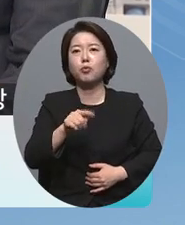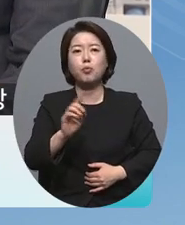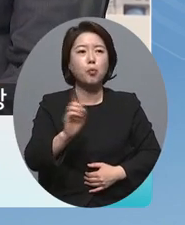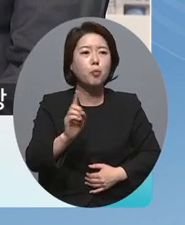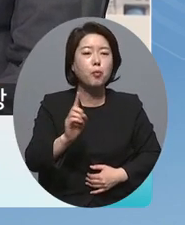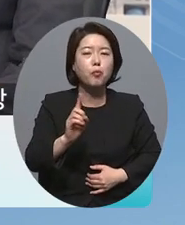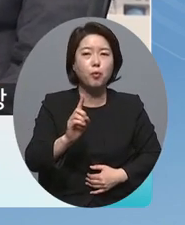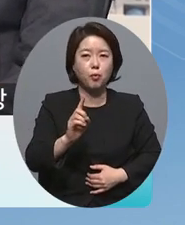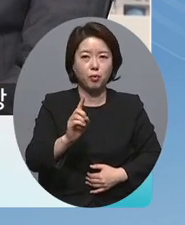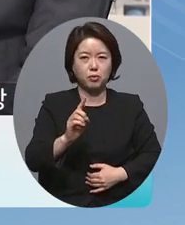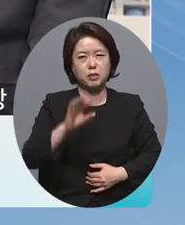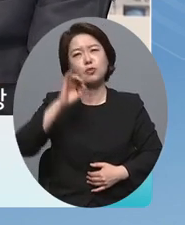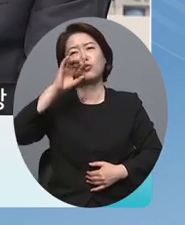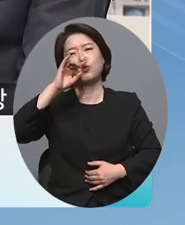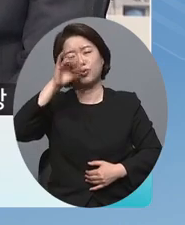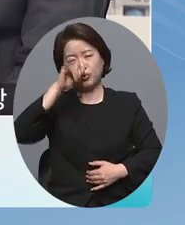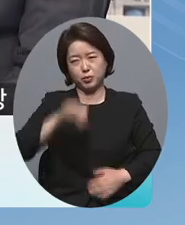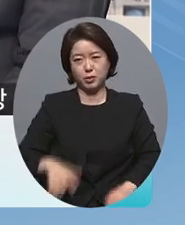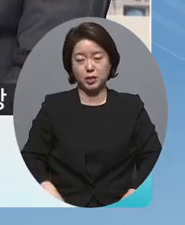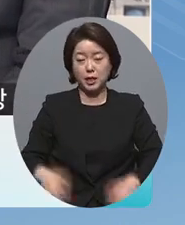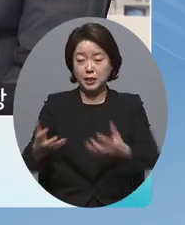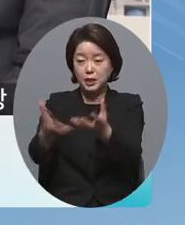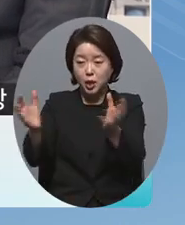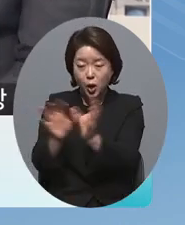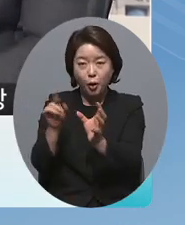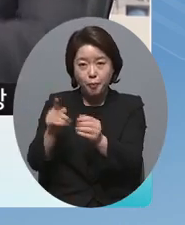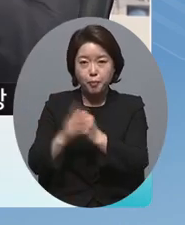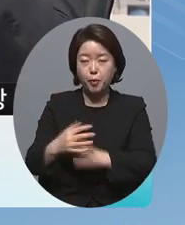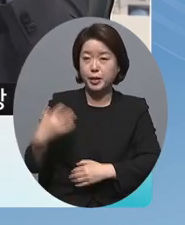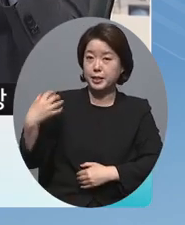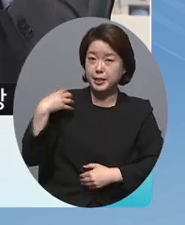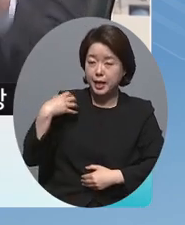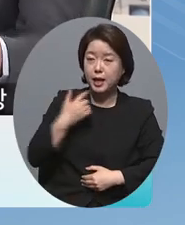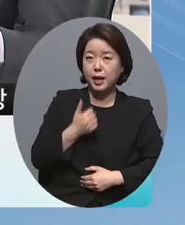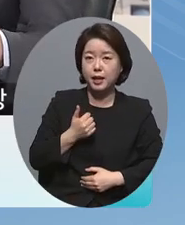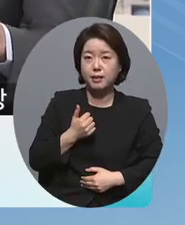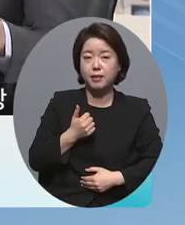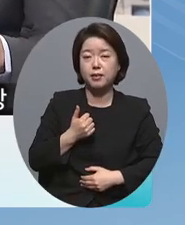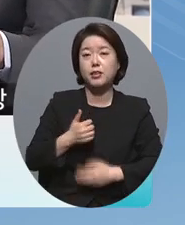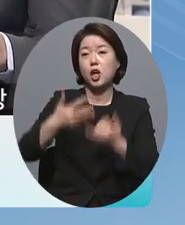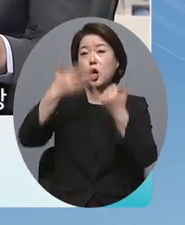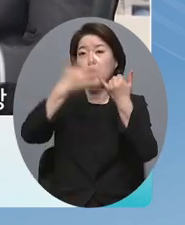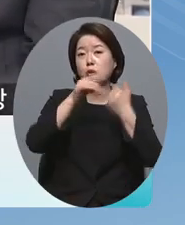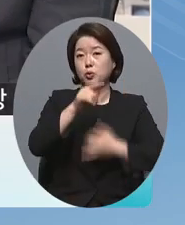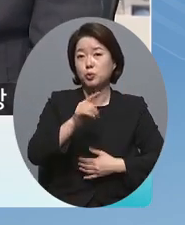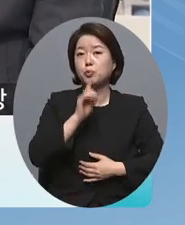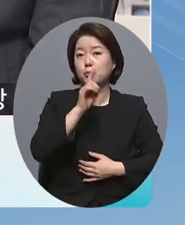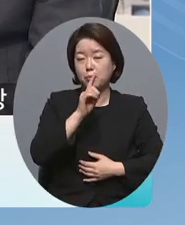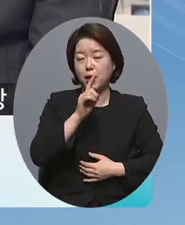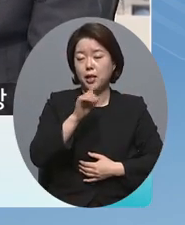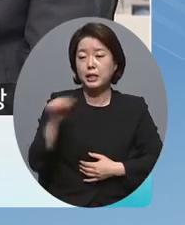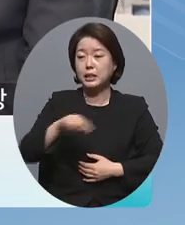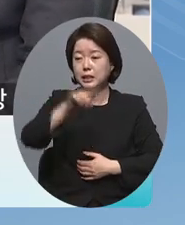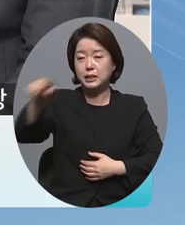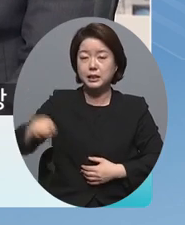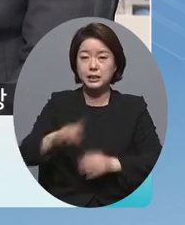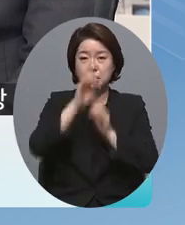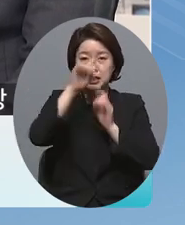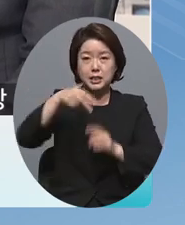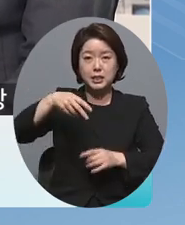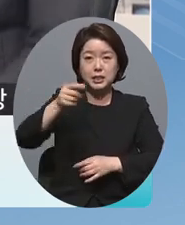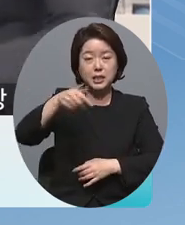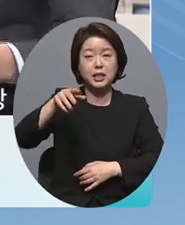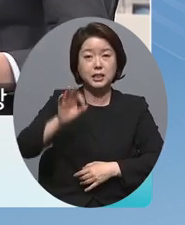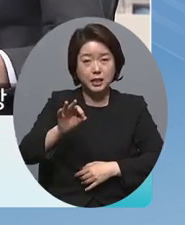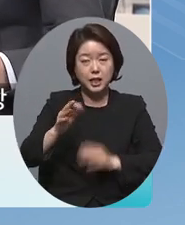해요. 네. 더군다나 그 모임을 뭐 주관했다고 그 이 유튜브에서 주장하고 있는 그 이세창 씨라는 사람은